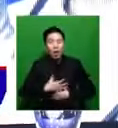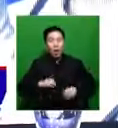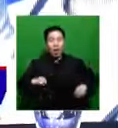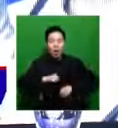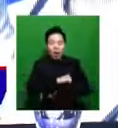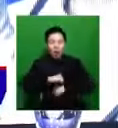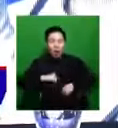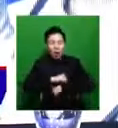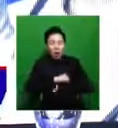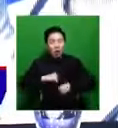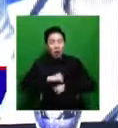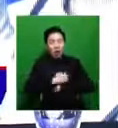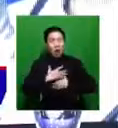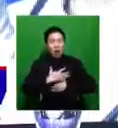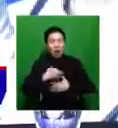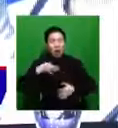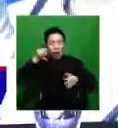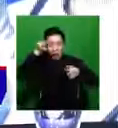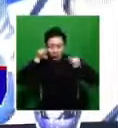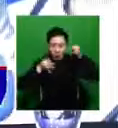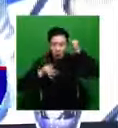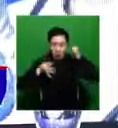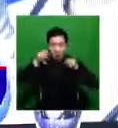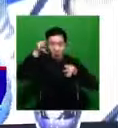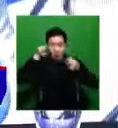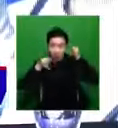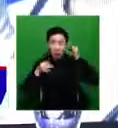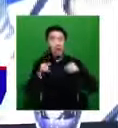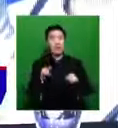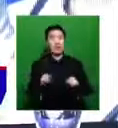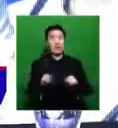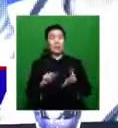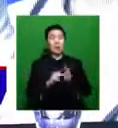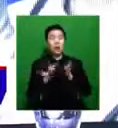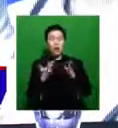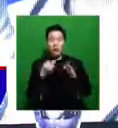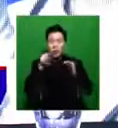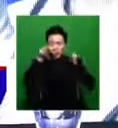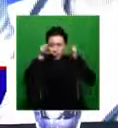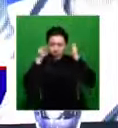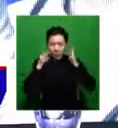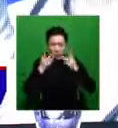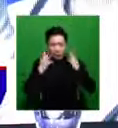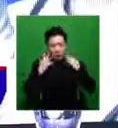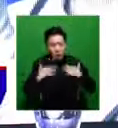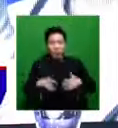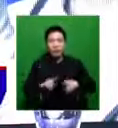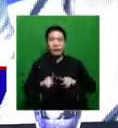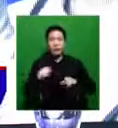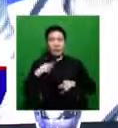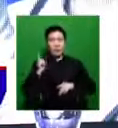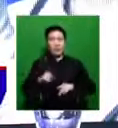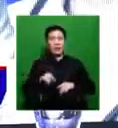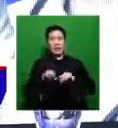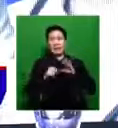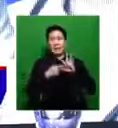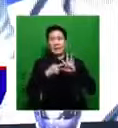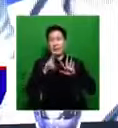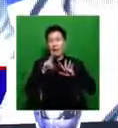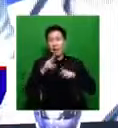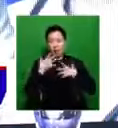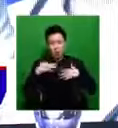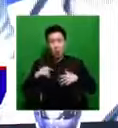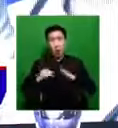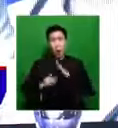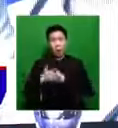ลังเนี่ยอาจจะมีเหงื่อไม่ใช่เป็นหมายว่ามันจะมีอะไรอ่ะละอองฝอยนะครับสารคัดหลั่งเนี่ยออกมาจากตรงนั้นเนี่ยก็